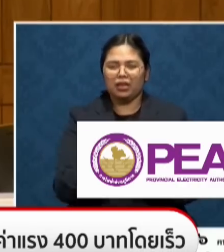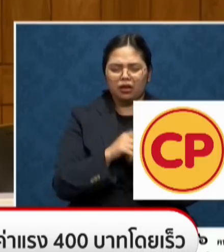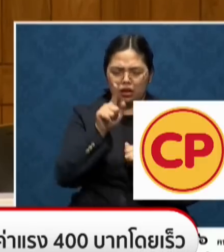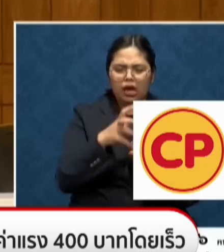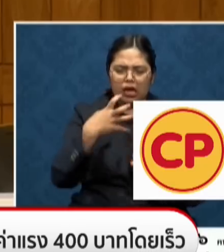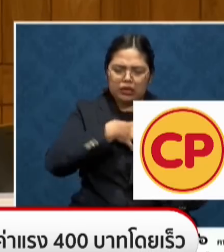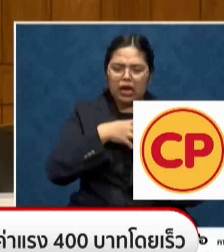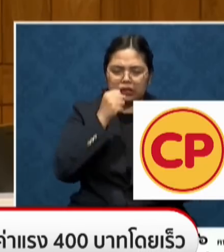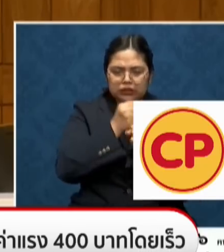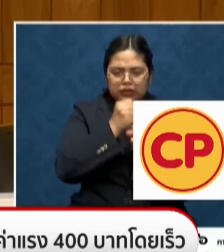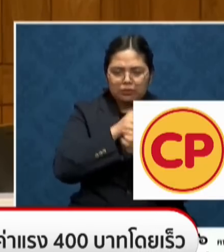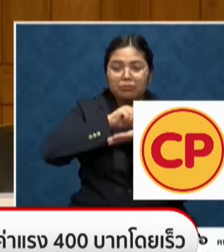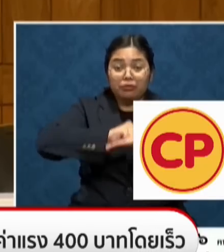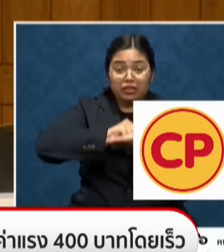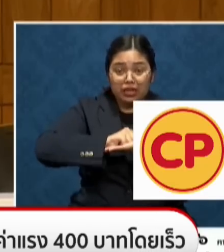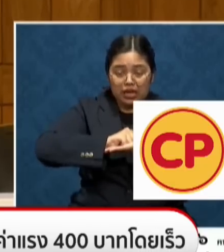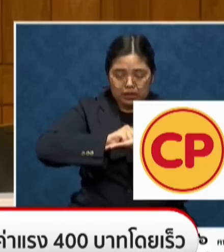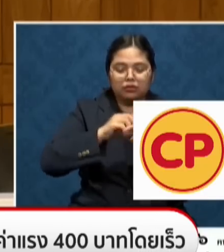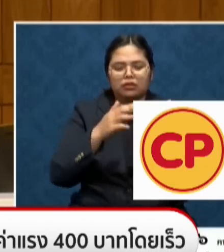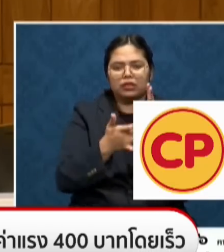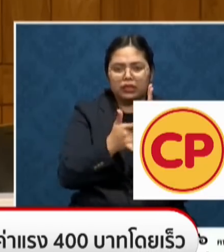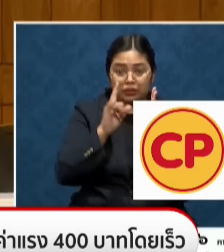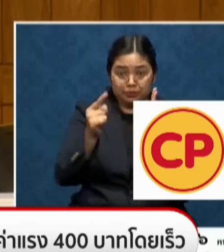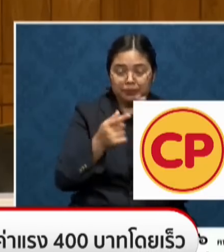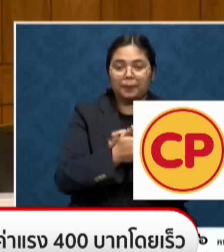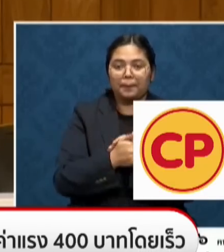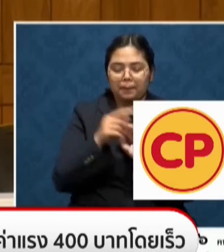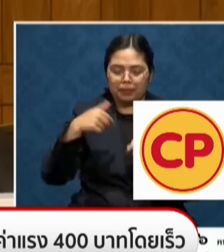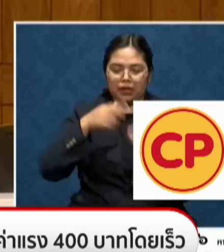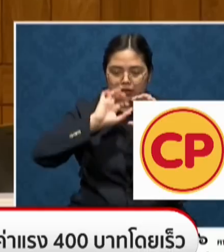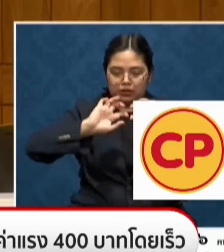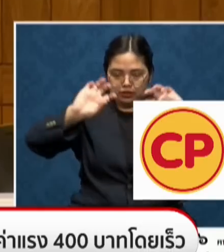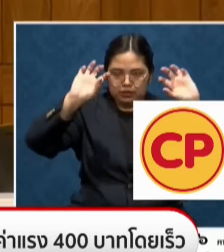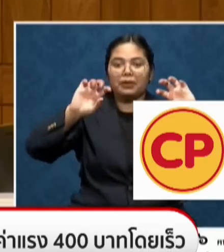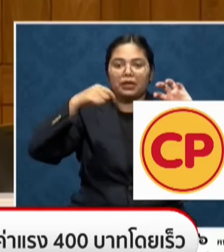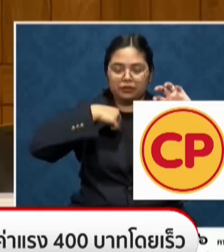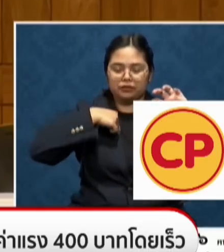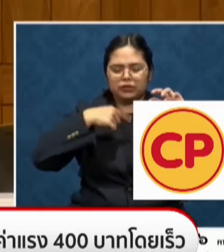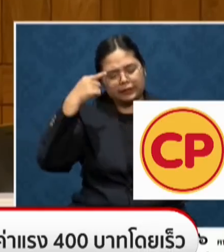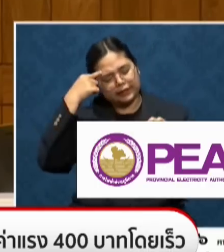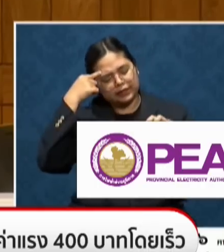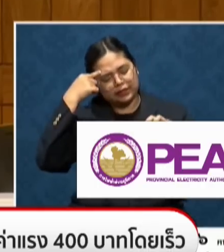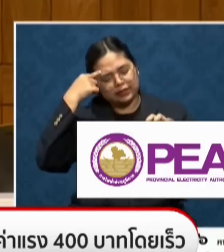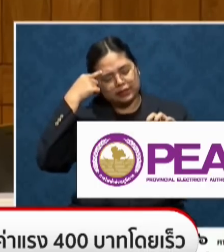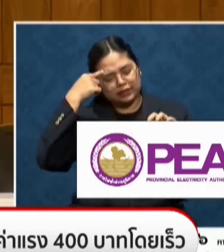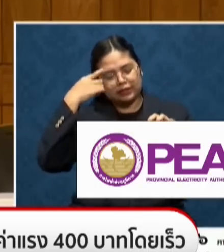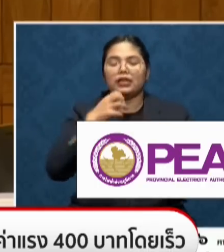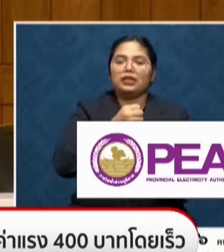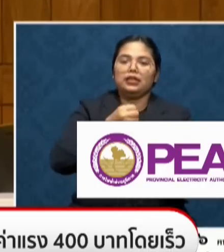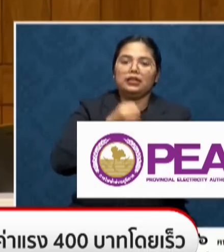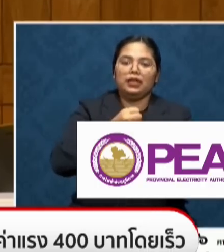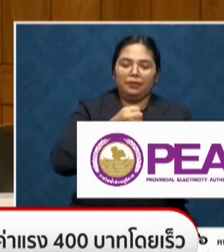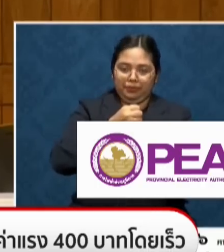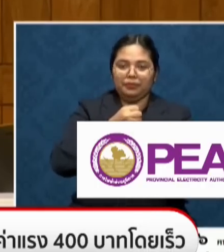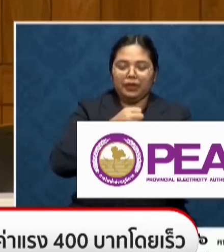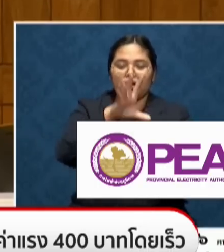แนวทางกับรัฐมนตรีว่าการกระทรวงพลังงานจะมีการดำเนินเป็นวาระเร่งด่วนส่วนเรื่องค่าแรงขั้นต่ำก็เป็นเรื่องสำคัญมีการ